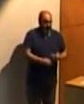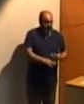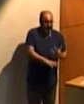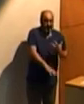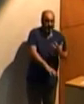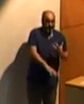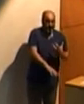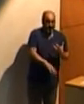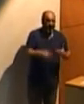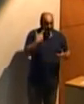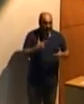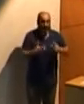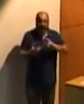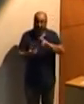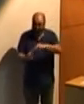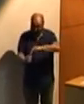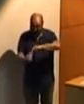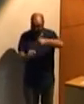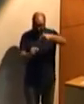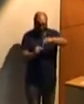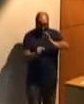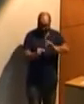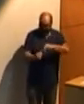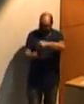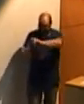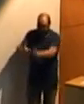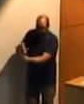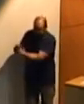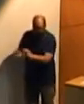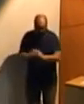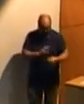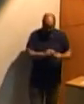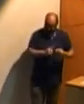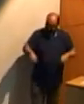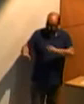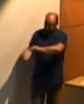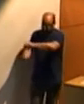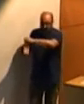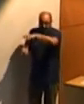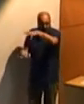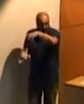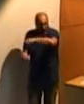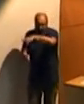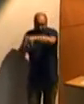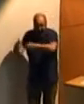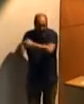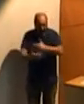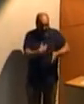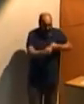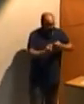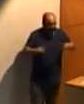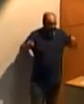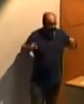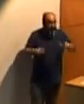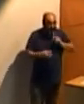nous sommes uniques par la façon d'être de notre maire a exprimé sata dn in utero et on va voir que cet adn